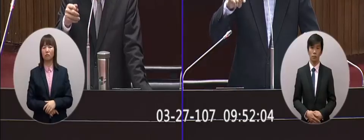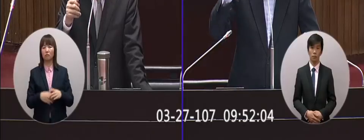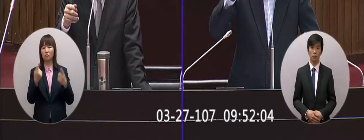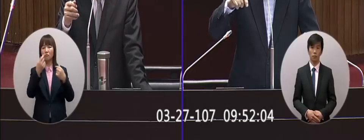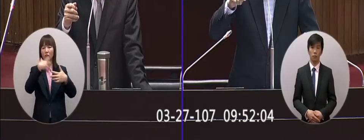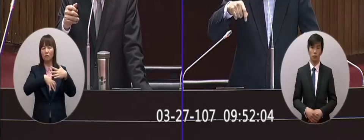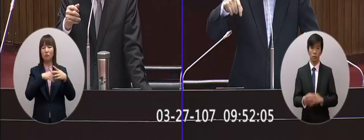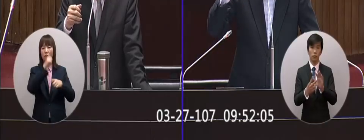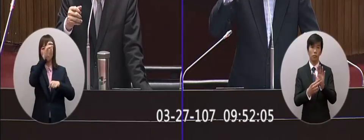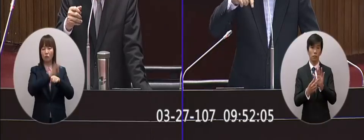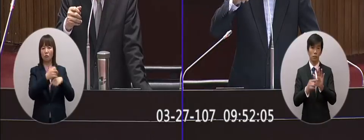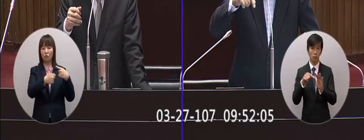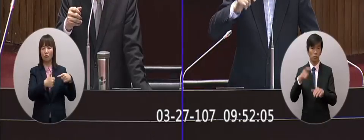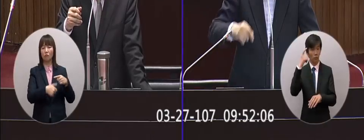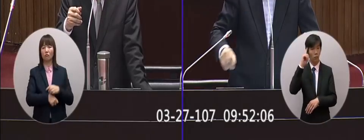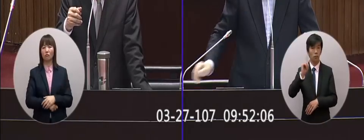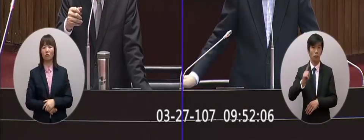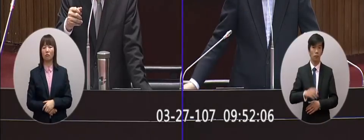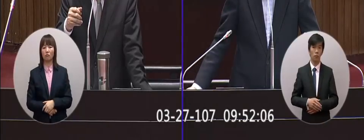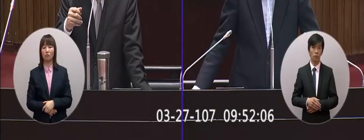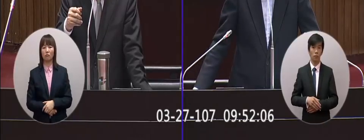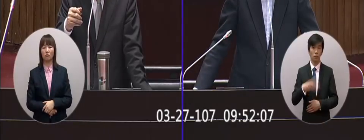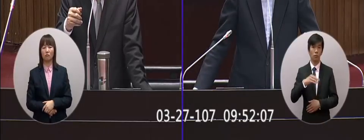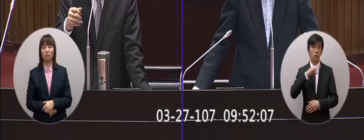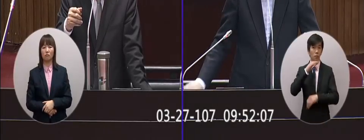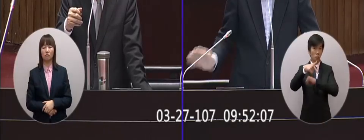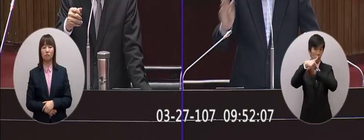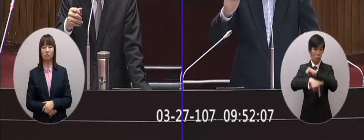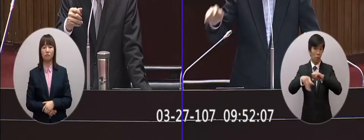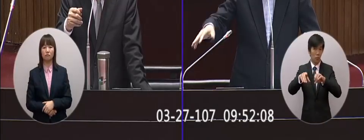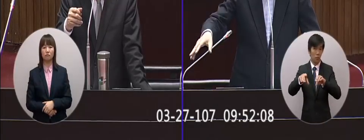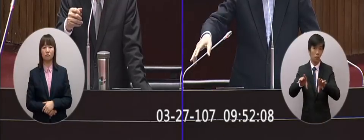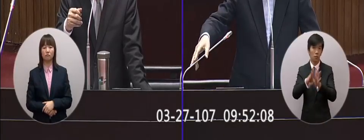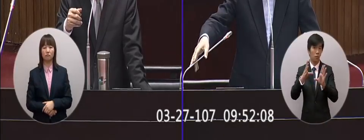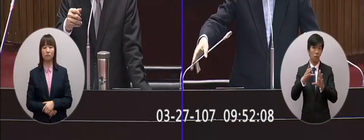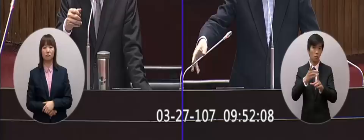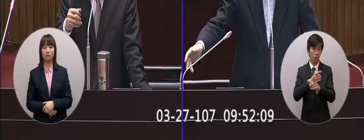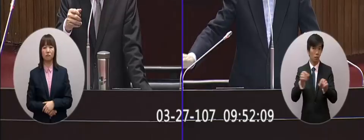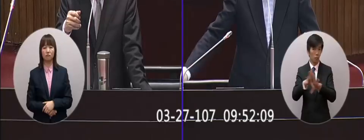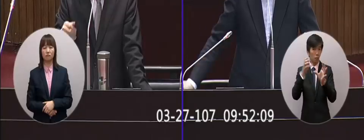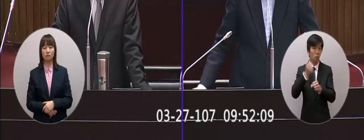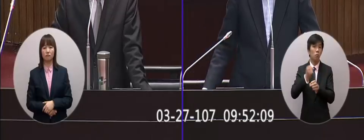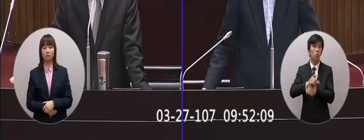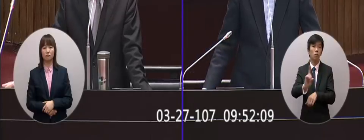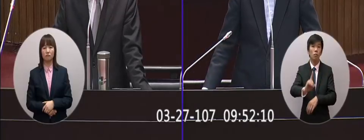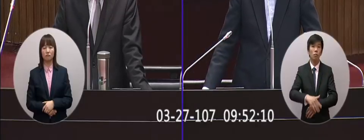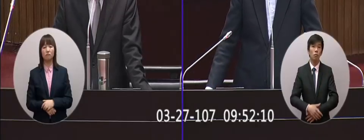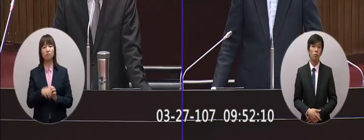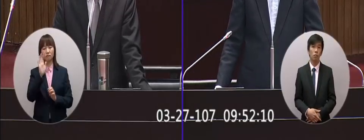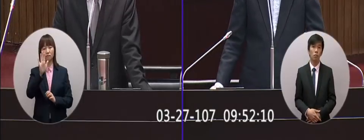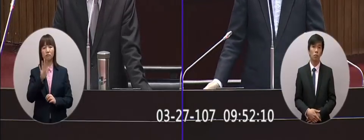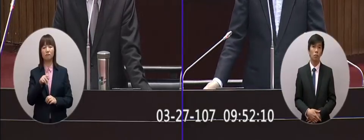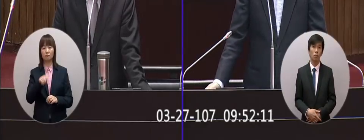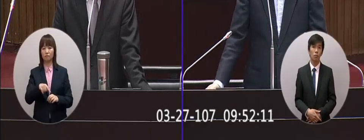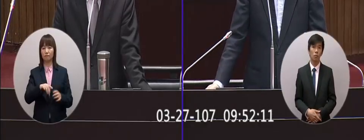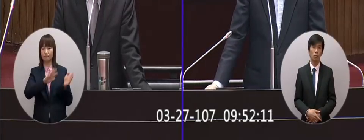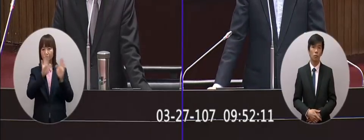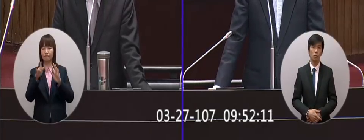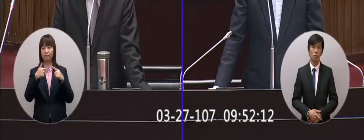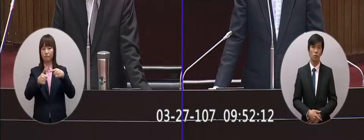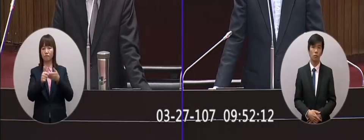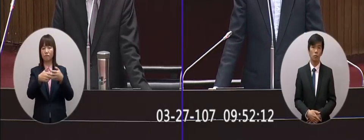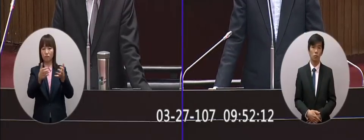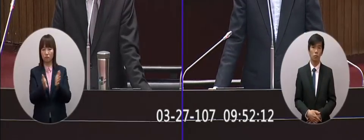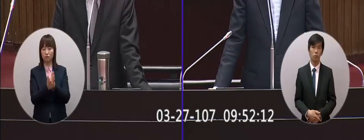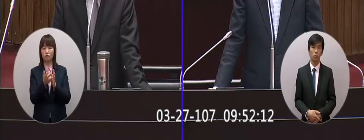后包括课程也 都不，马上要到下一个学期，到下一个学年度，你有什么具体的做法吗？ 有这个这部分哈，教育部